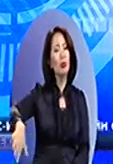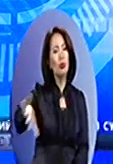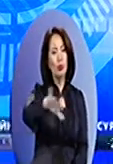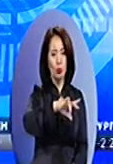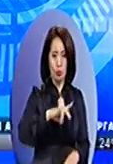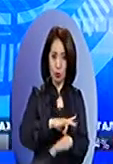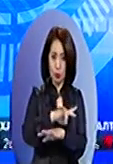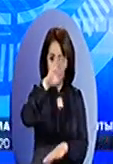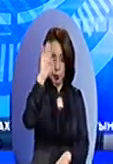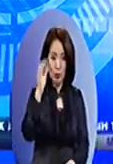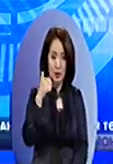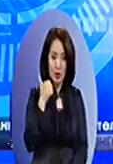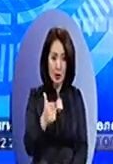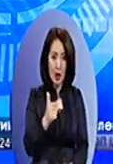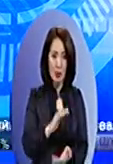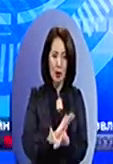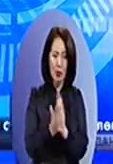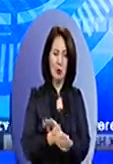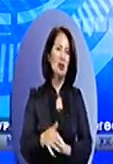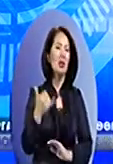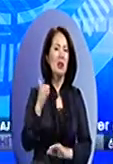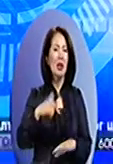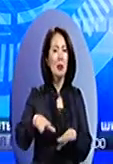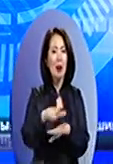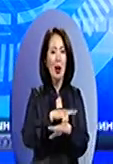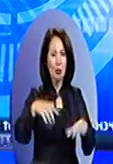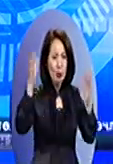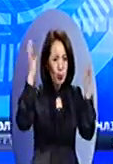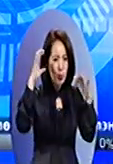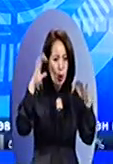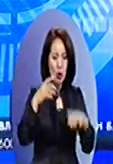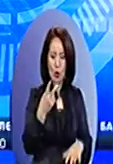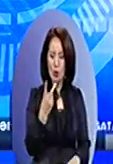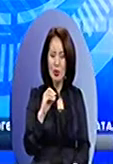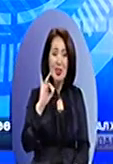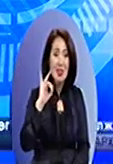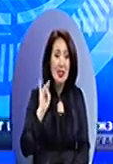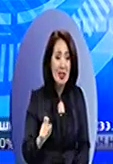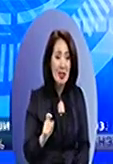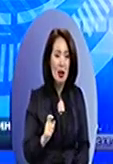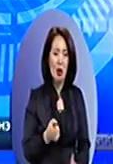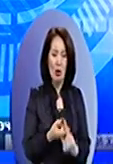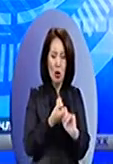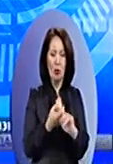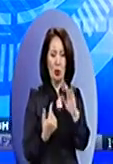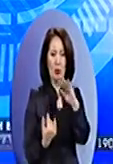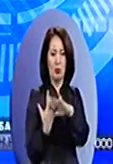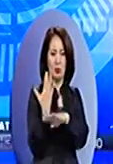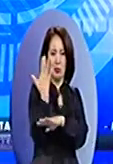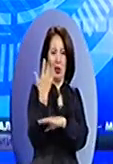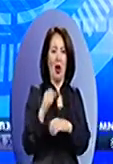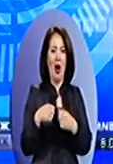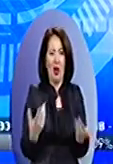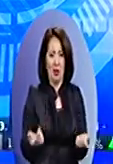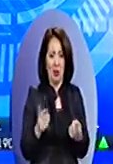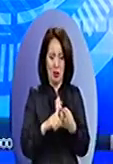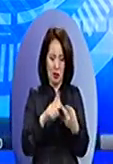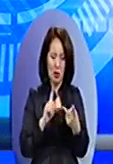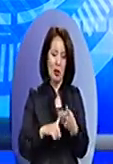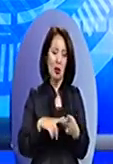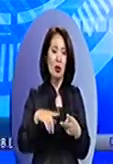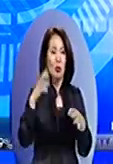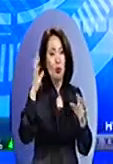байсан ч зарим нутагт үерийн улмаас ургацаа алдсан тохиолдол гарсан байна. Мөн үр тарианы болт зориотох төлөвтэй байгаа тухай шадар сайдыг орон нутагт ажиллах